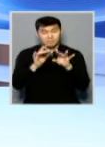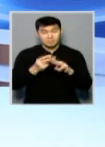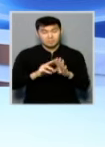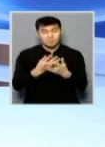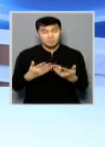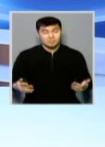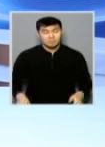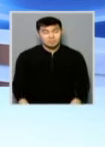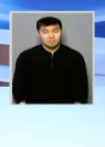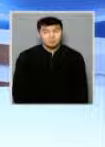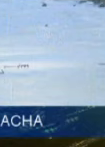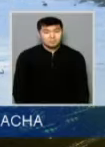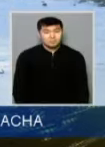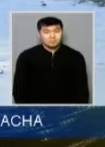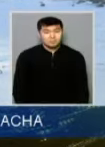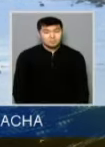коллега.